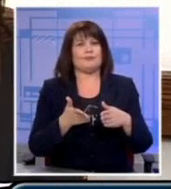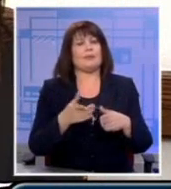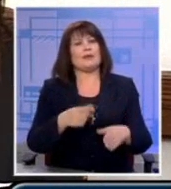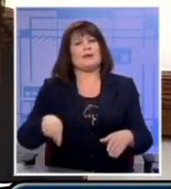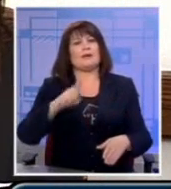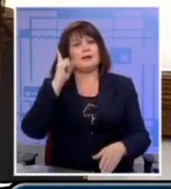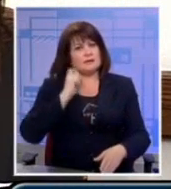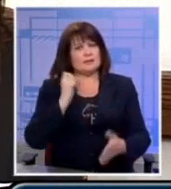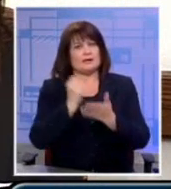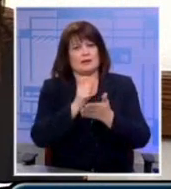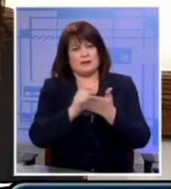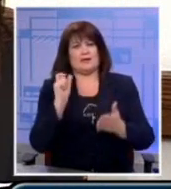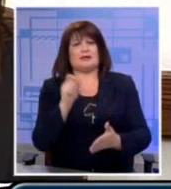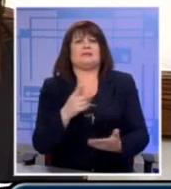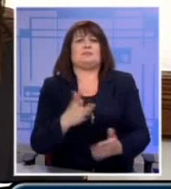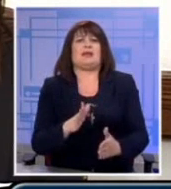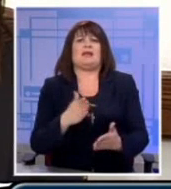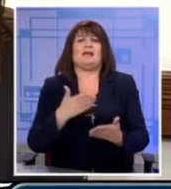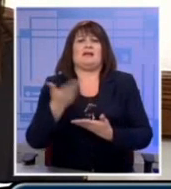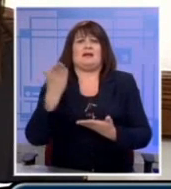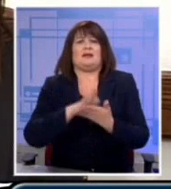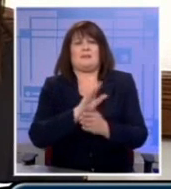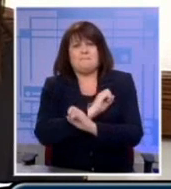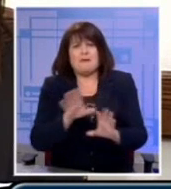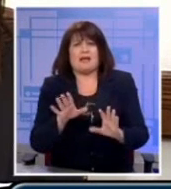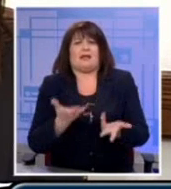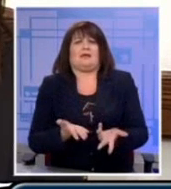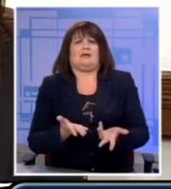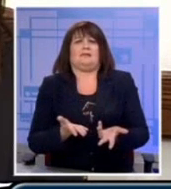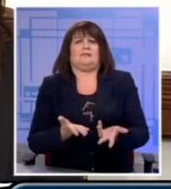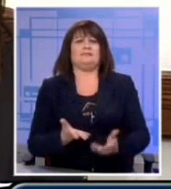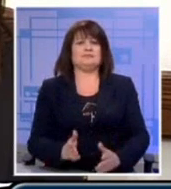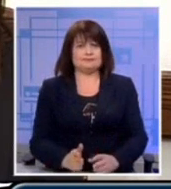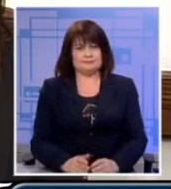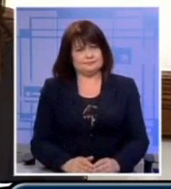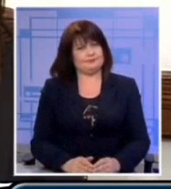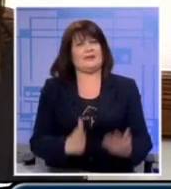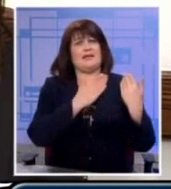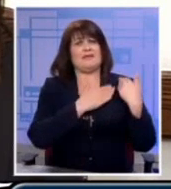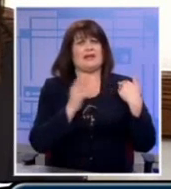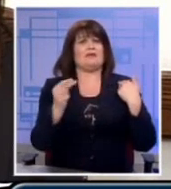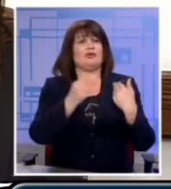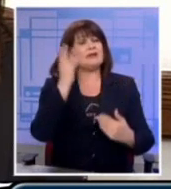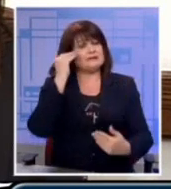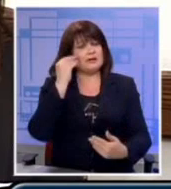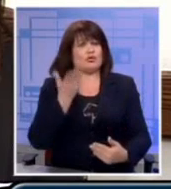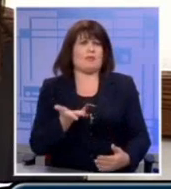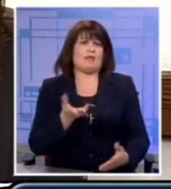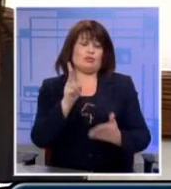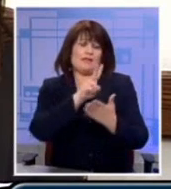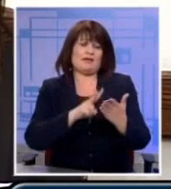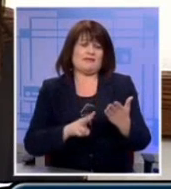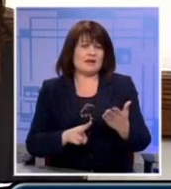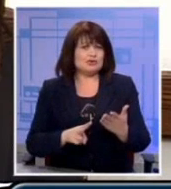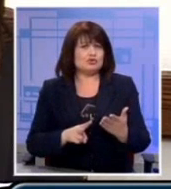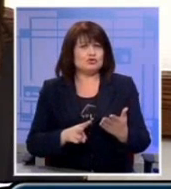η επιστολή αυτή, είναι και δημοσιοποιημένη, ξαναλέω, και είναι ευθύνη των βουλευτών να ενημερώνονται.